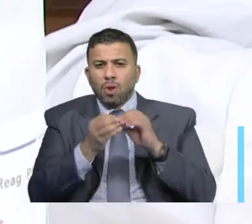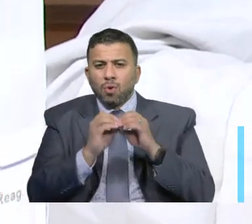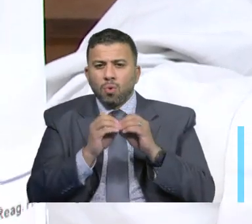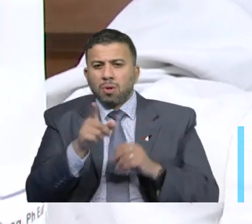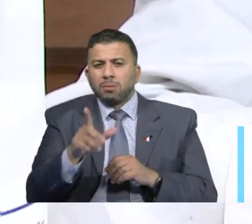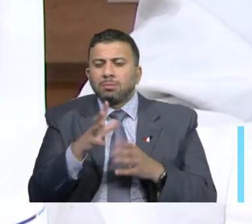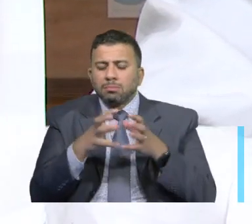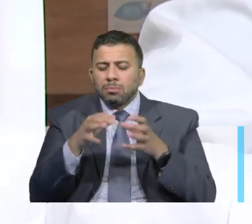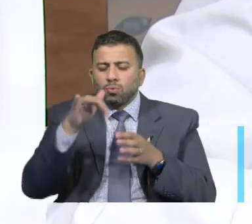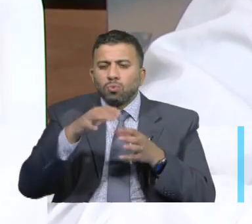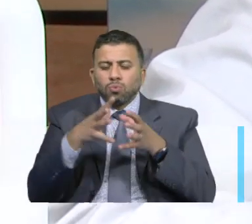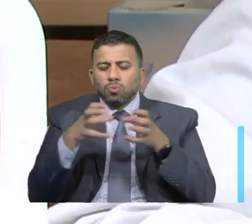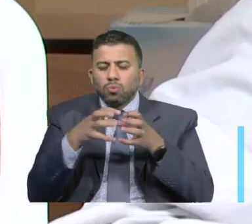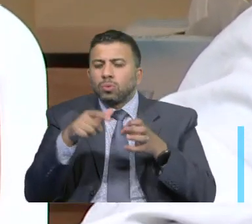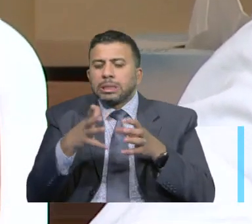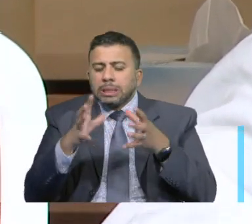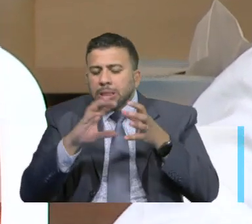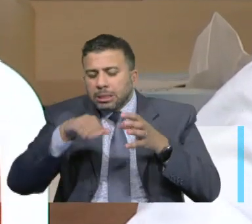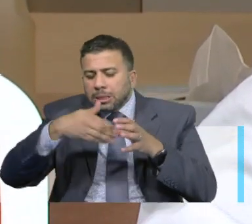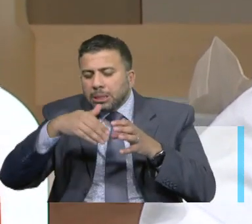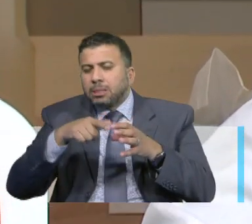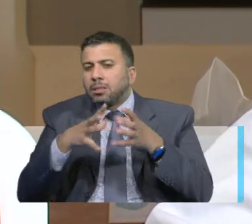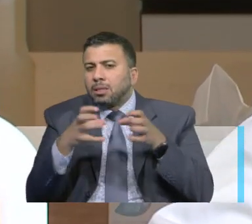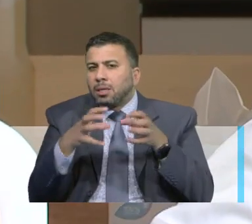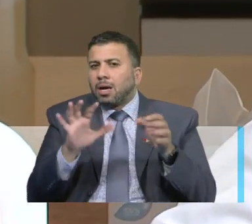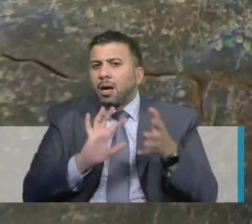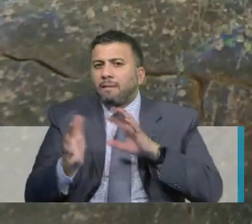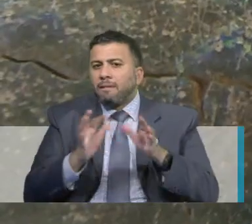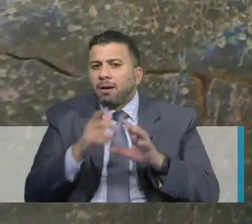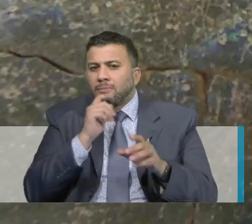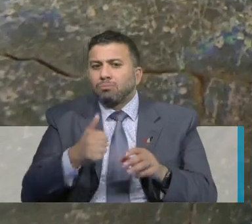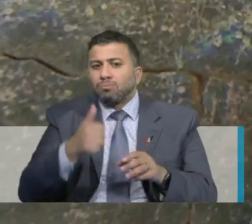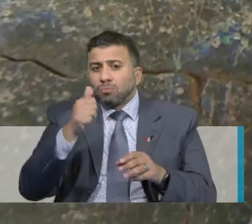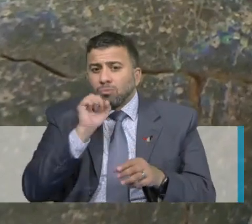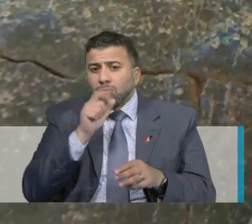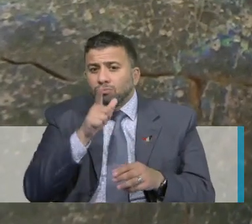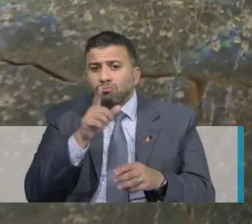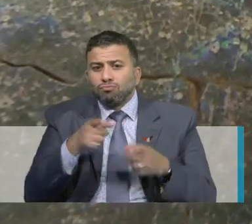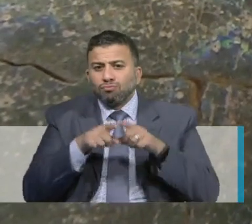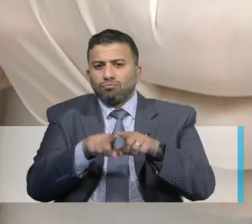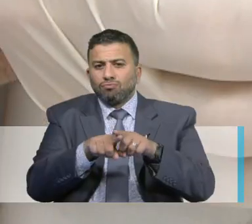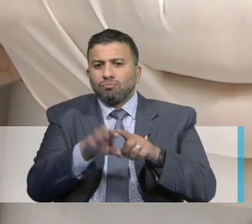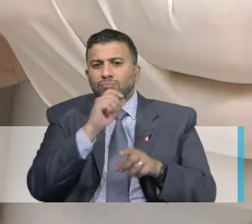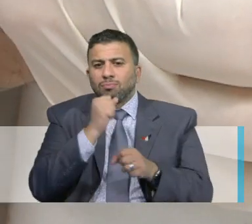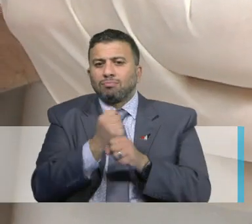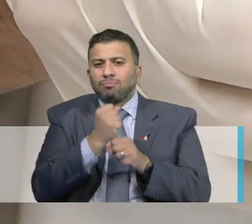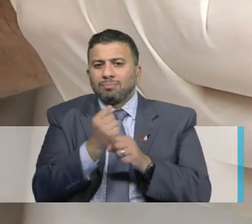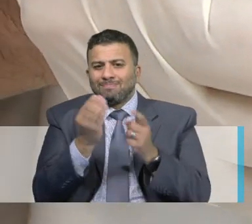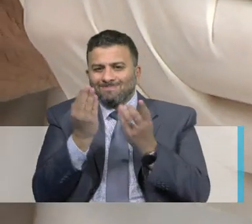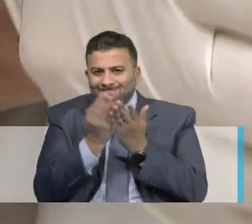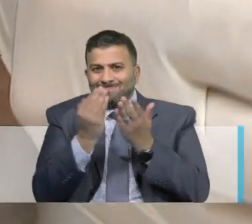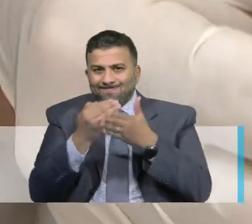لمعرفة مكوناتها، بحيث يتم التوصل إلى الطريقة الصحيحة التي تتناسب معها في عملية